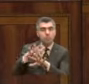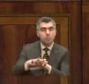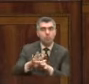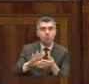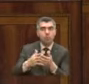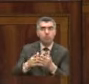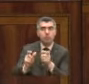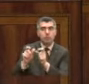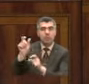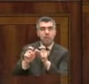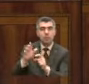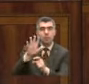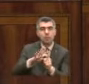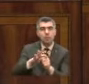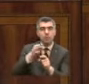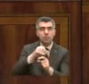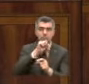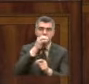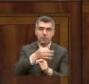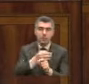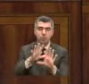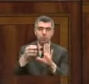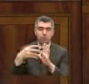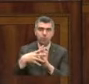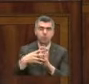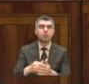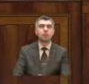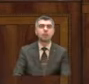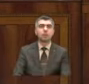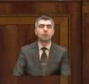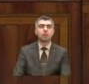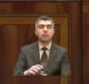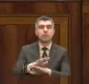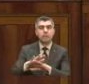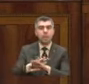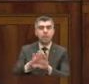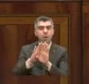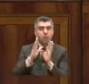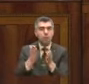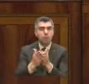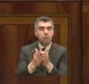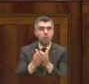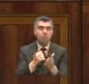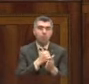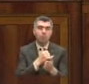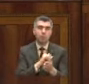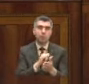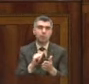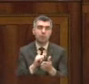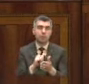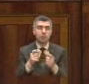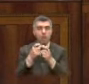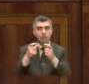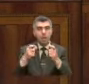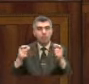في اختيارات بلادنا الطاقية، فلا يمكن إبقاء المواطن على هامش مثل هذه السياسات الكبرى والاستراتيجية. توسيع قاعدة إنتاج